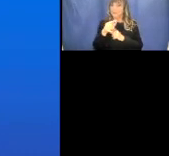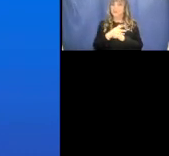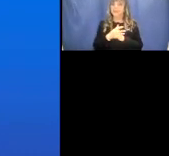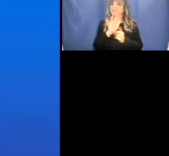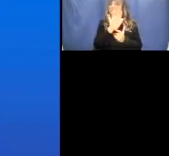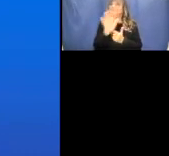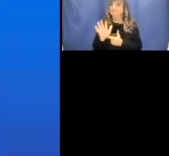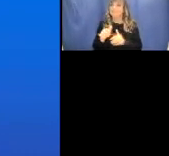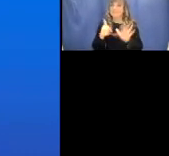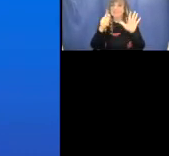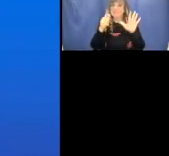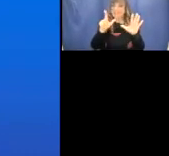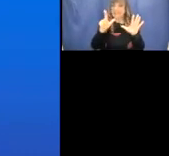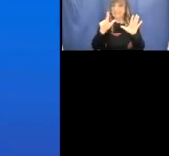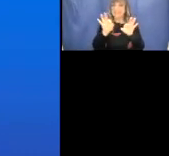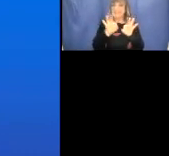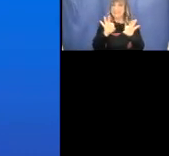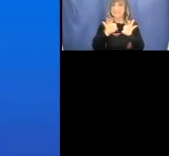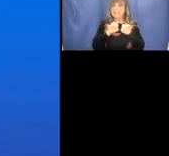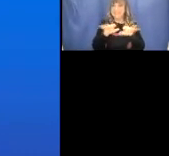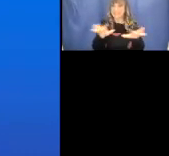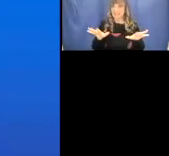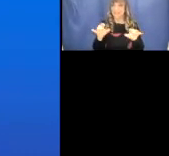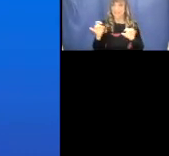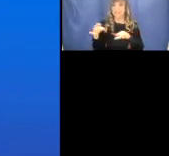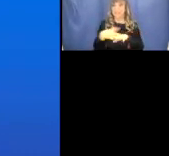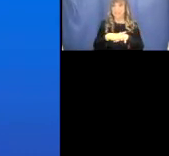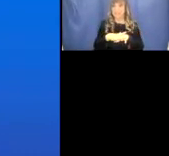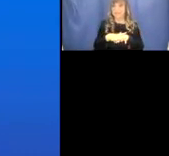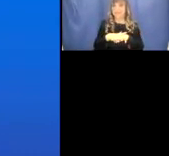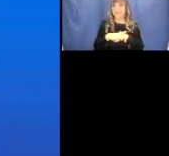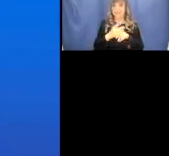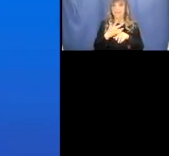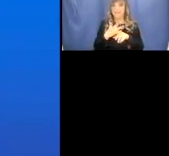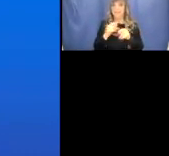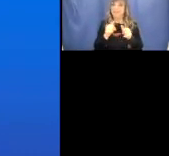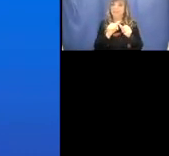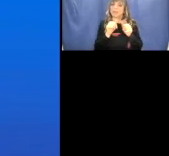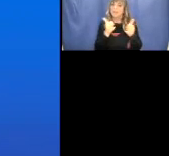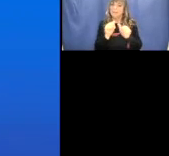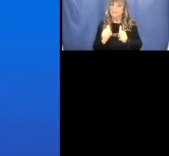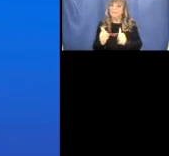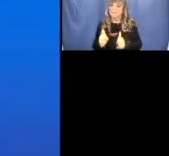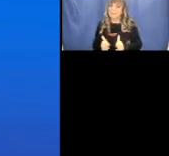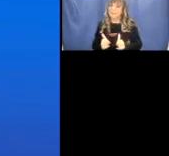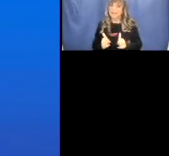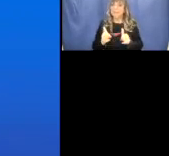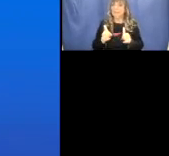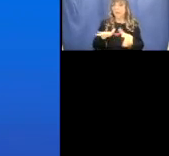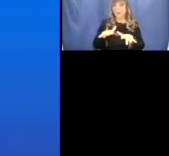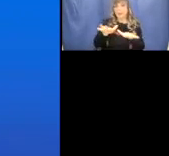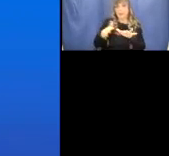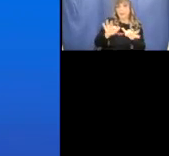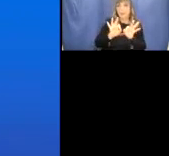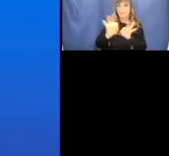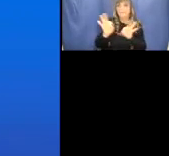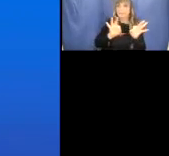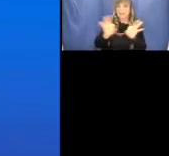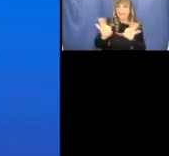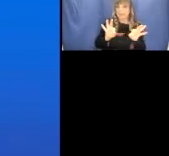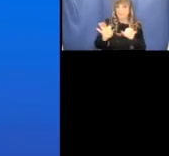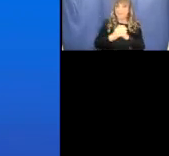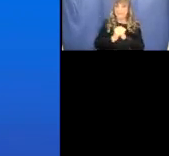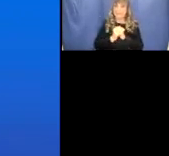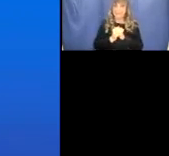sette sistemi cristallini che sono distinti sulla base di differenze o analogie tra i parametri dei fa l'aria la cosa più importante